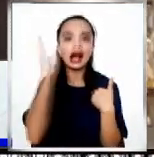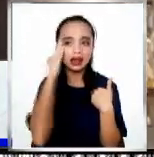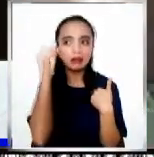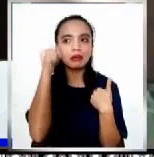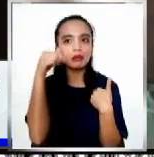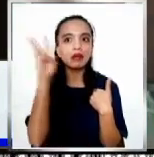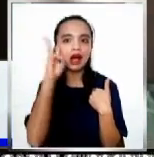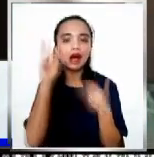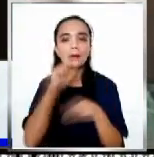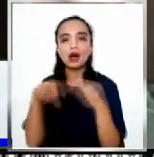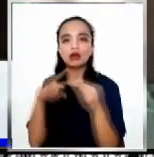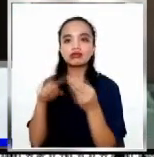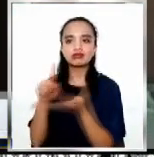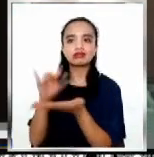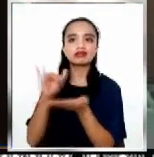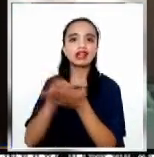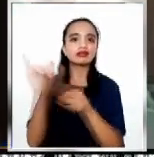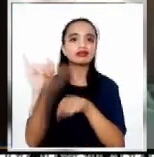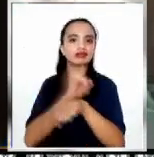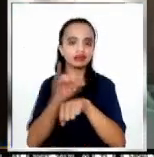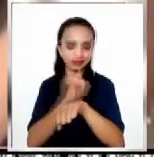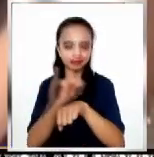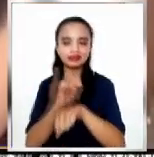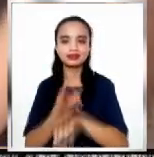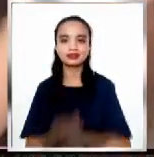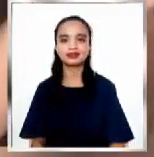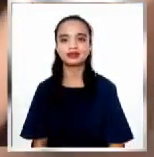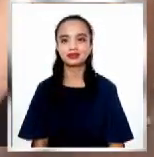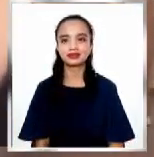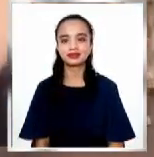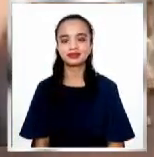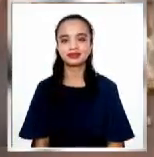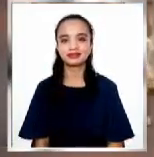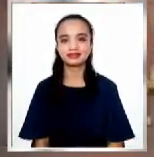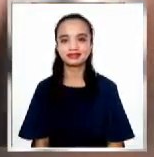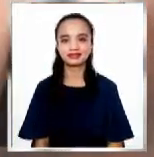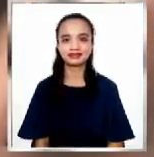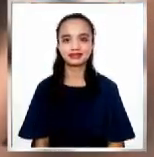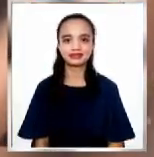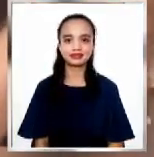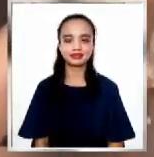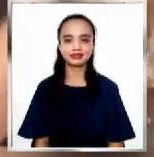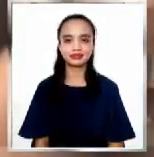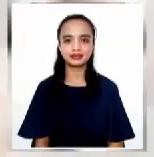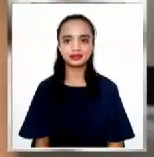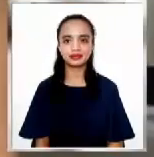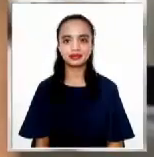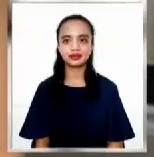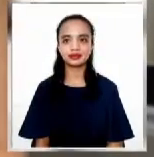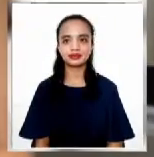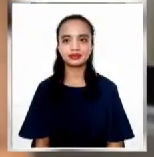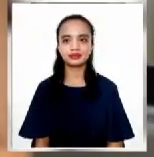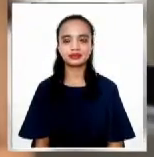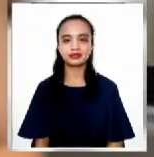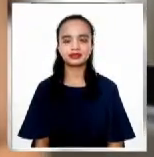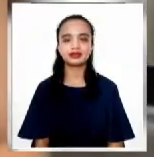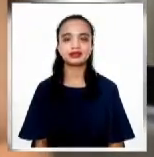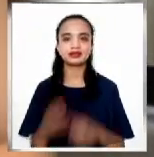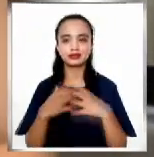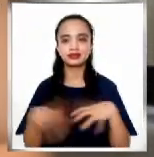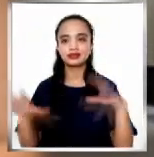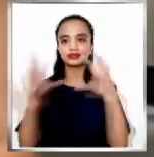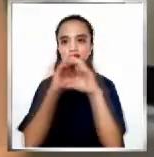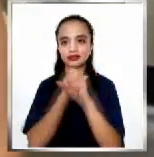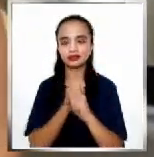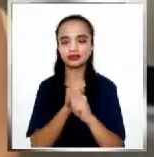the business. Katatibayan, updated sa showbiz happenings. And that's it for my Kicker From Home ngayong